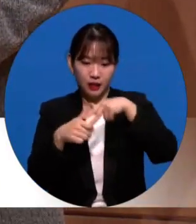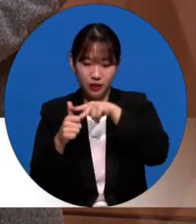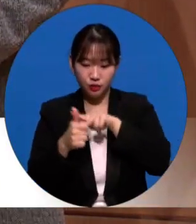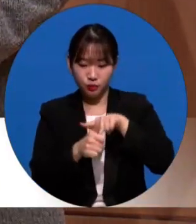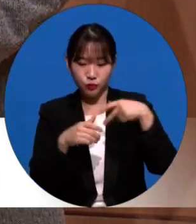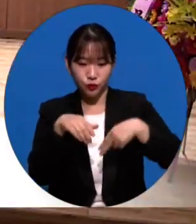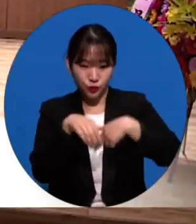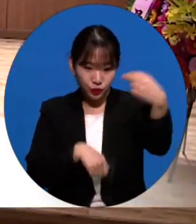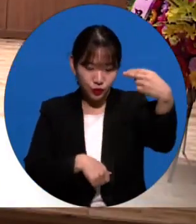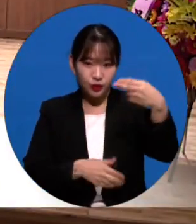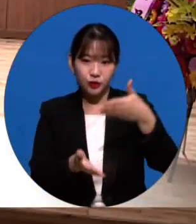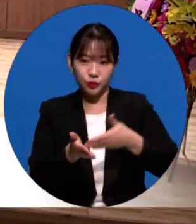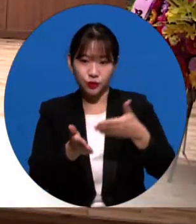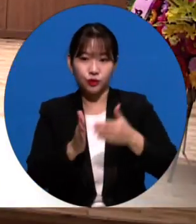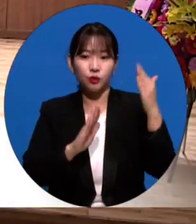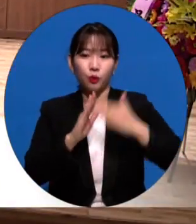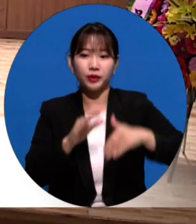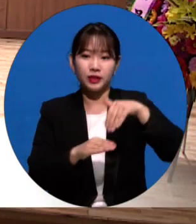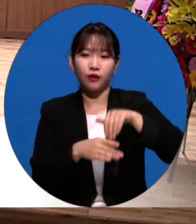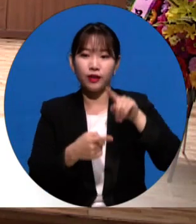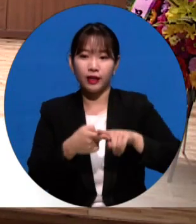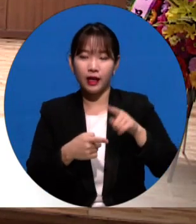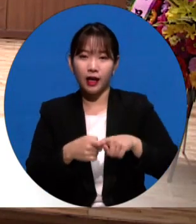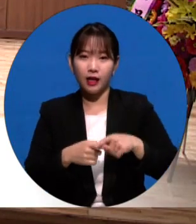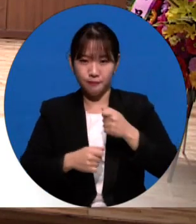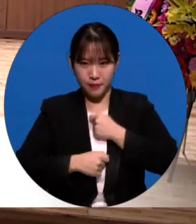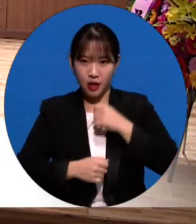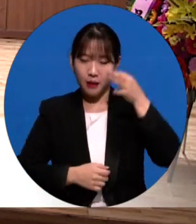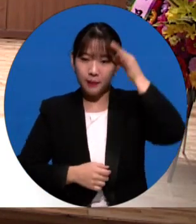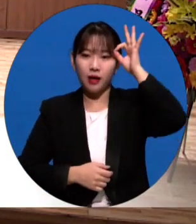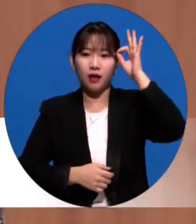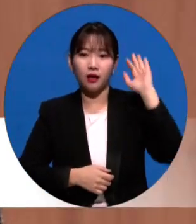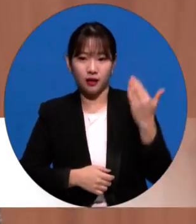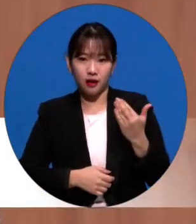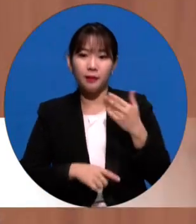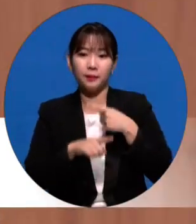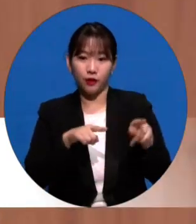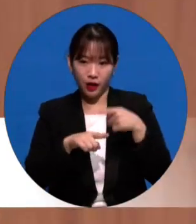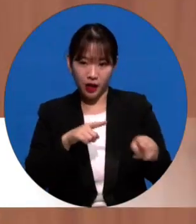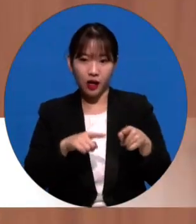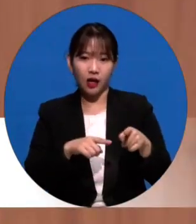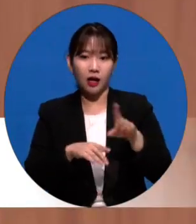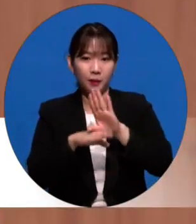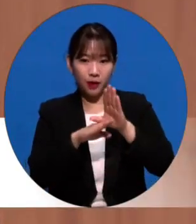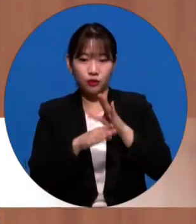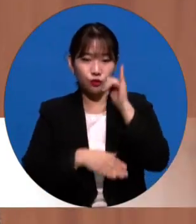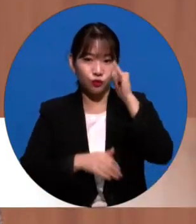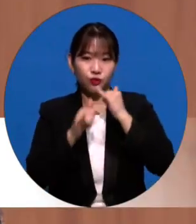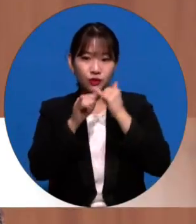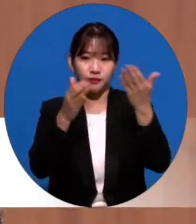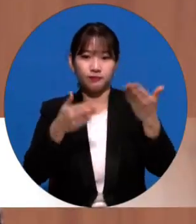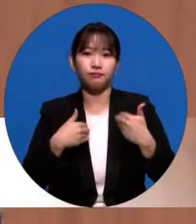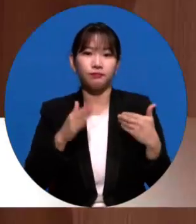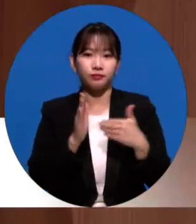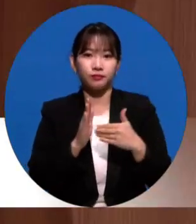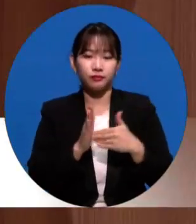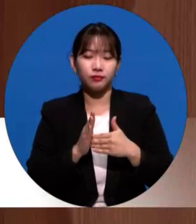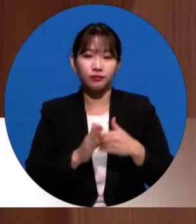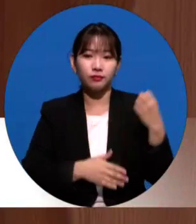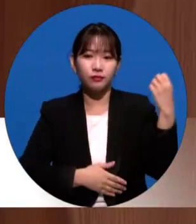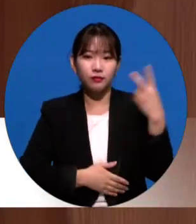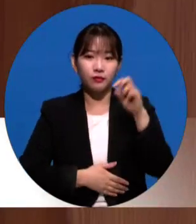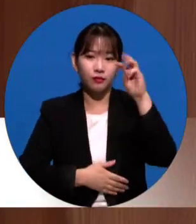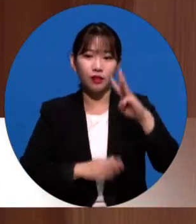단독보도가 공직선거에 대한 경종을 울렸다는 평가를 받으며 방송 취재의 부문 우수상을 수상했습니다 한편